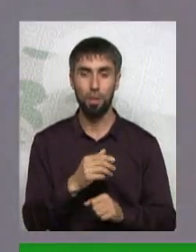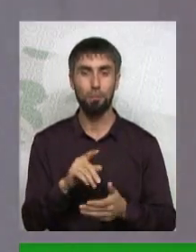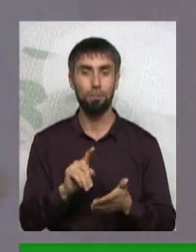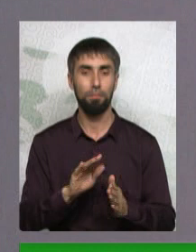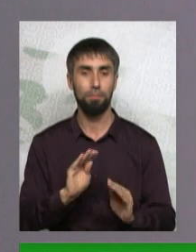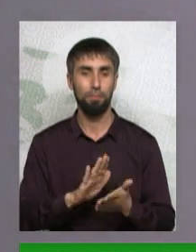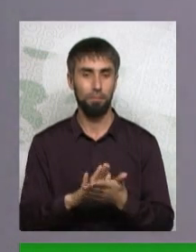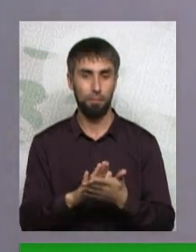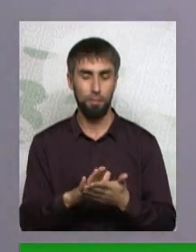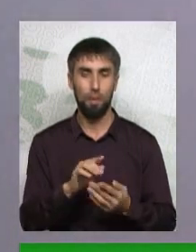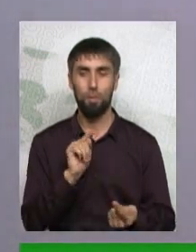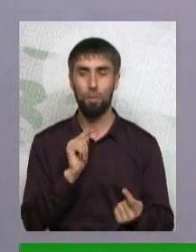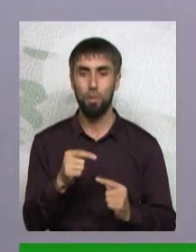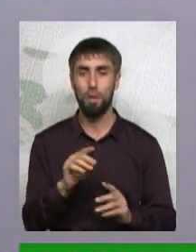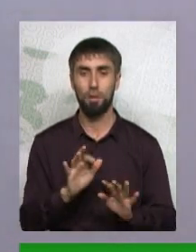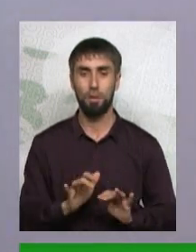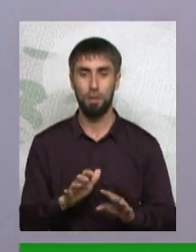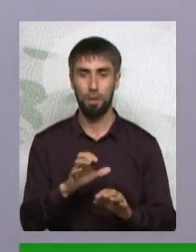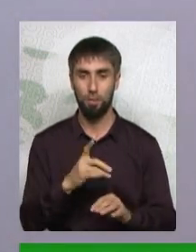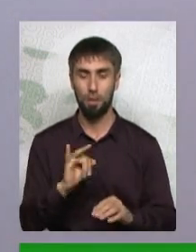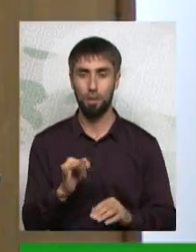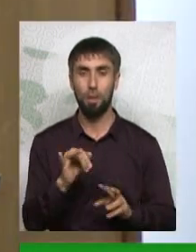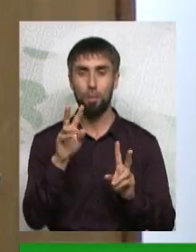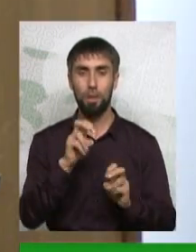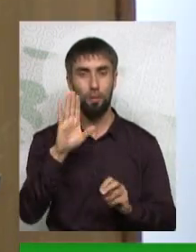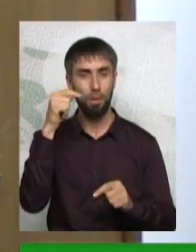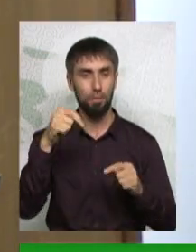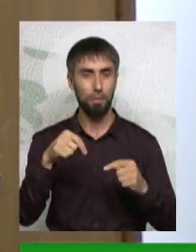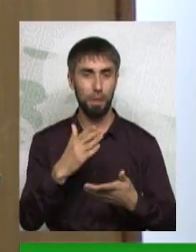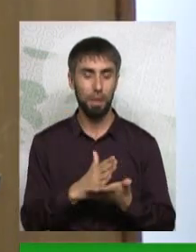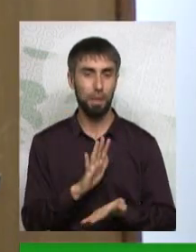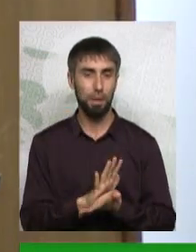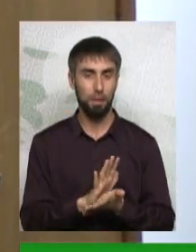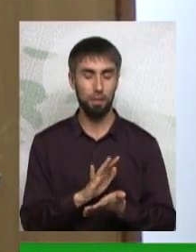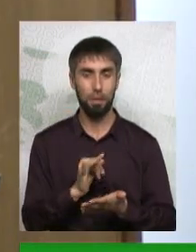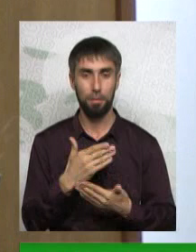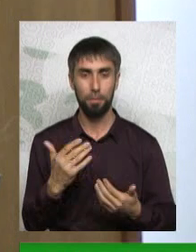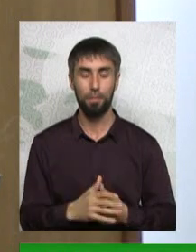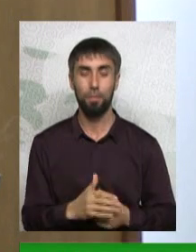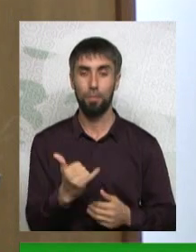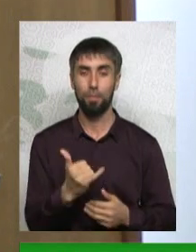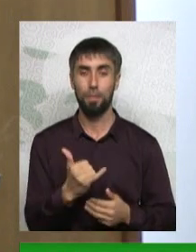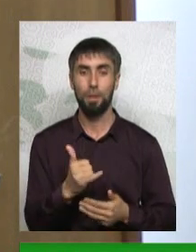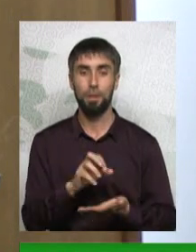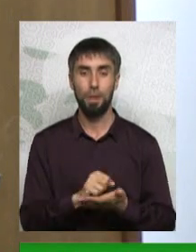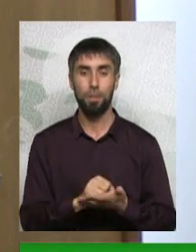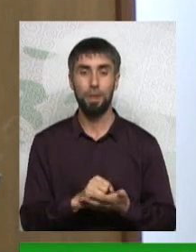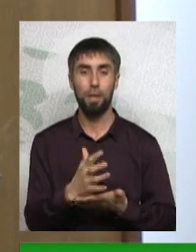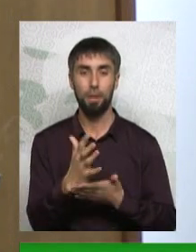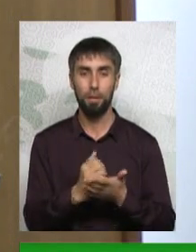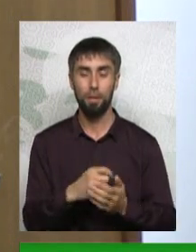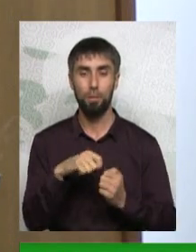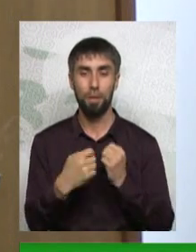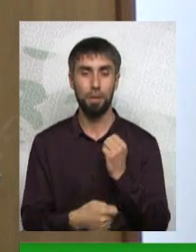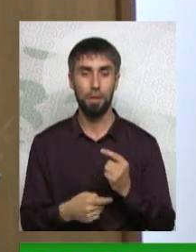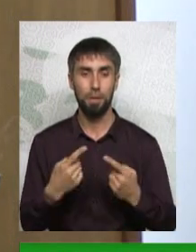насекомых, устраняют протечки водоканализационных труб. Сейчас занимаемся резервами, материально-техническими резервами